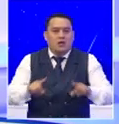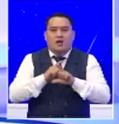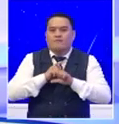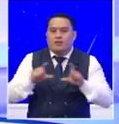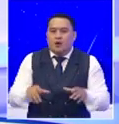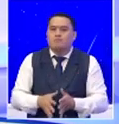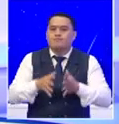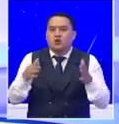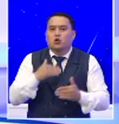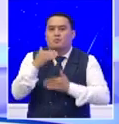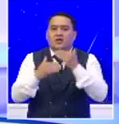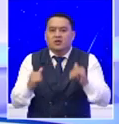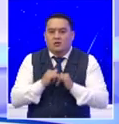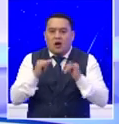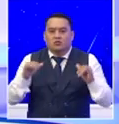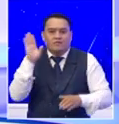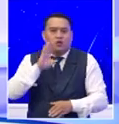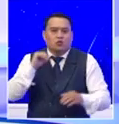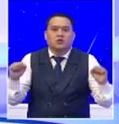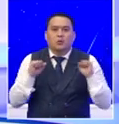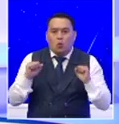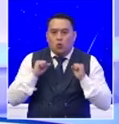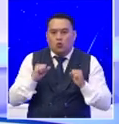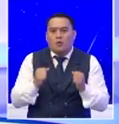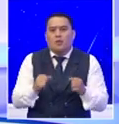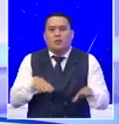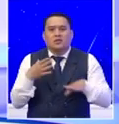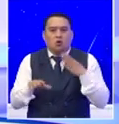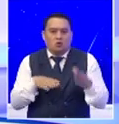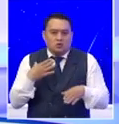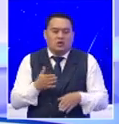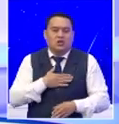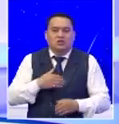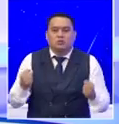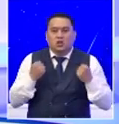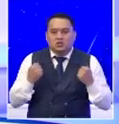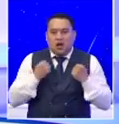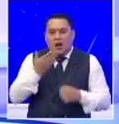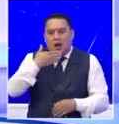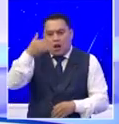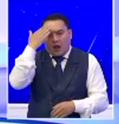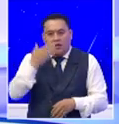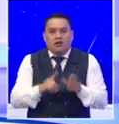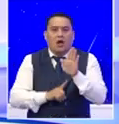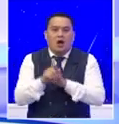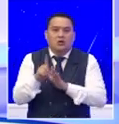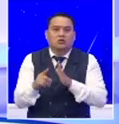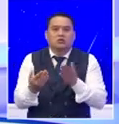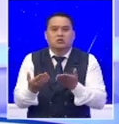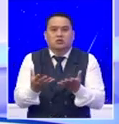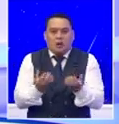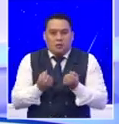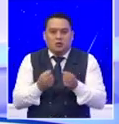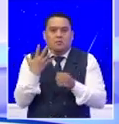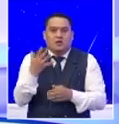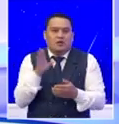откроет большие перспективы в развитии водных видов спорта, где будут оттачивать свое мастерство наши спортсмены. Уже этим летом начнется набор секций